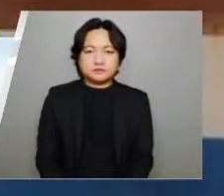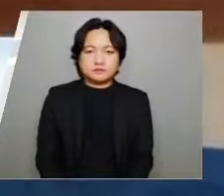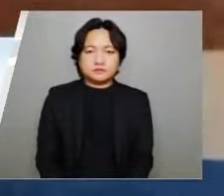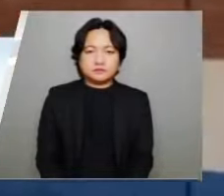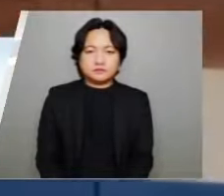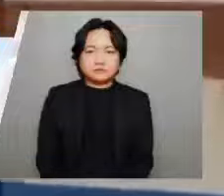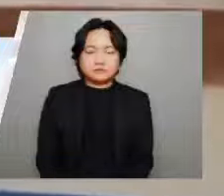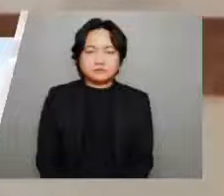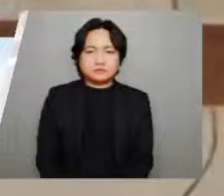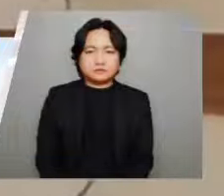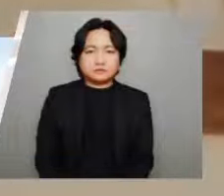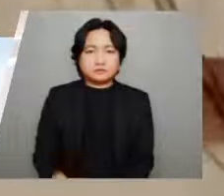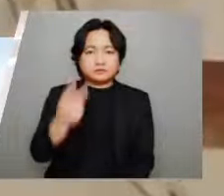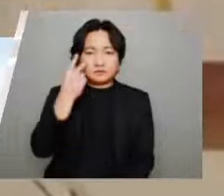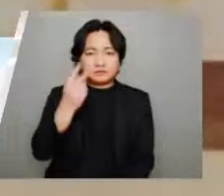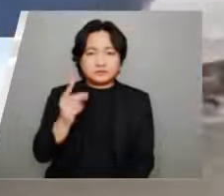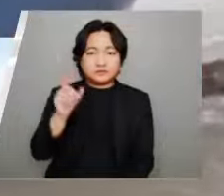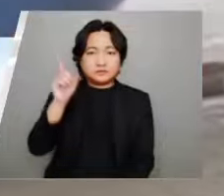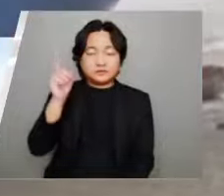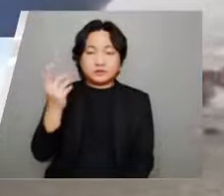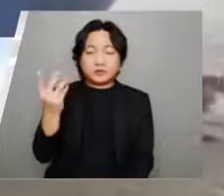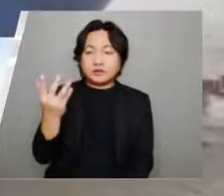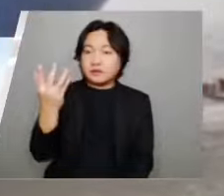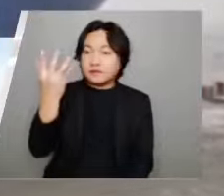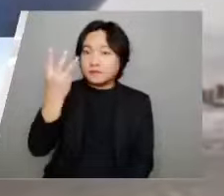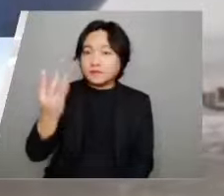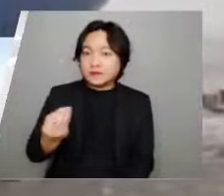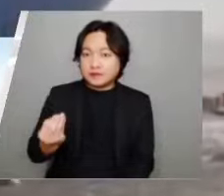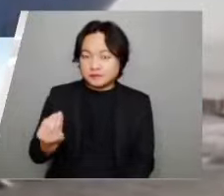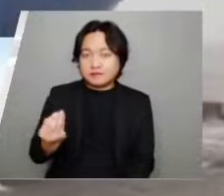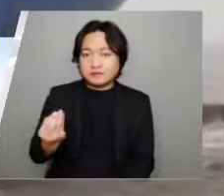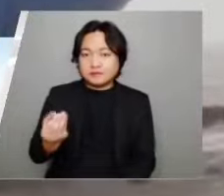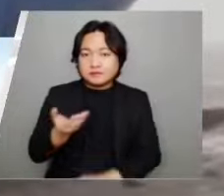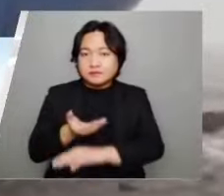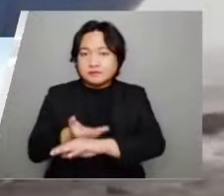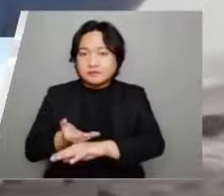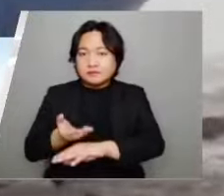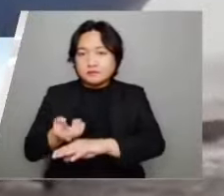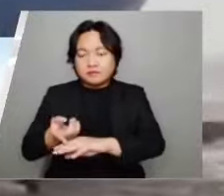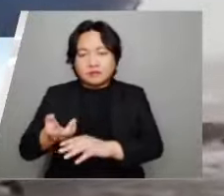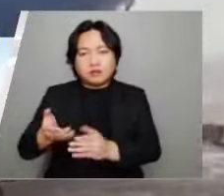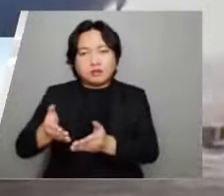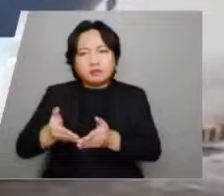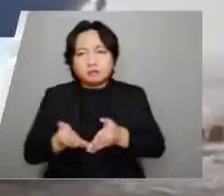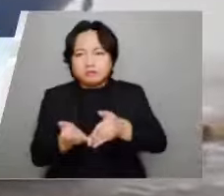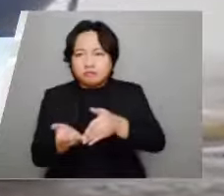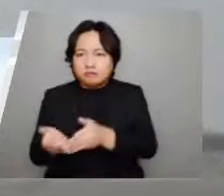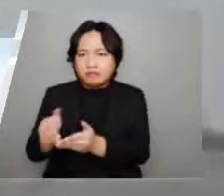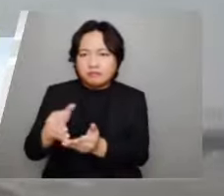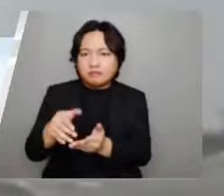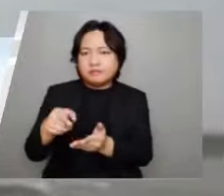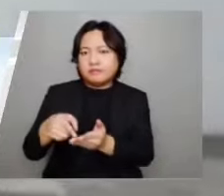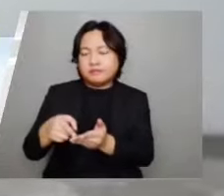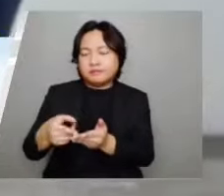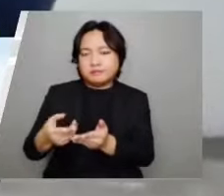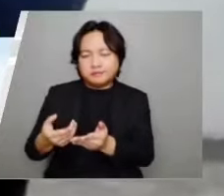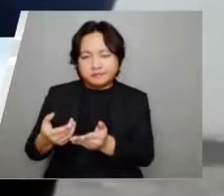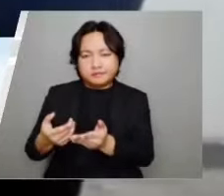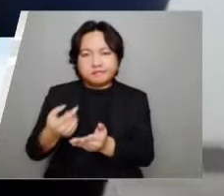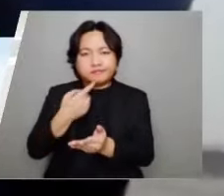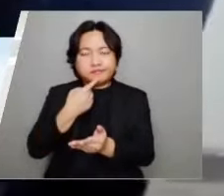Gumegewang-gewang at sumadsad na sa Batangas Port ang barko niyan na MV Super Shuttle Roro 2 ay sa Coast Guard District, Southern